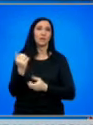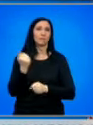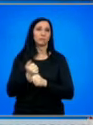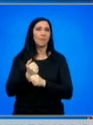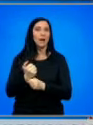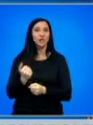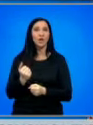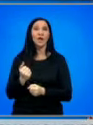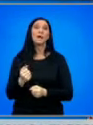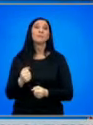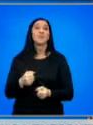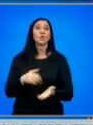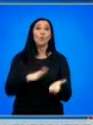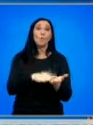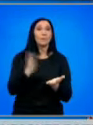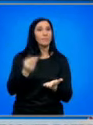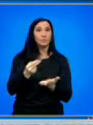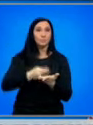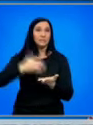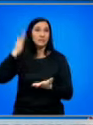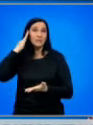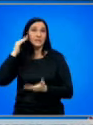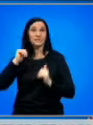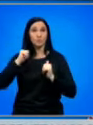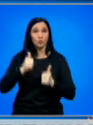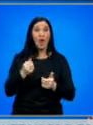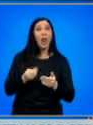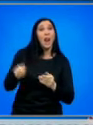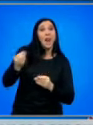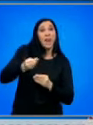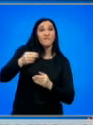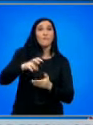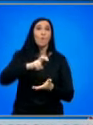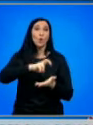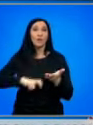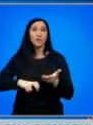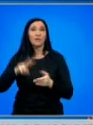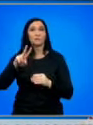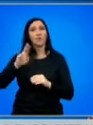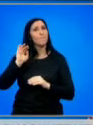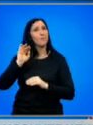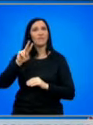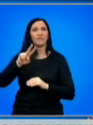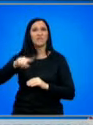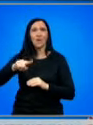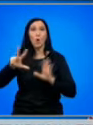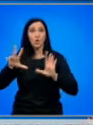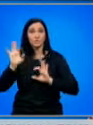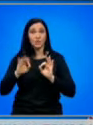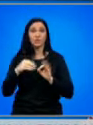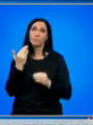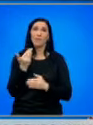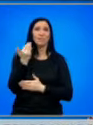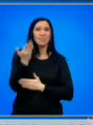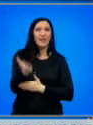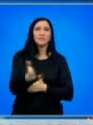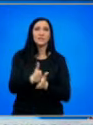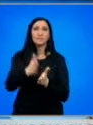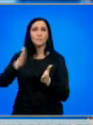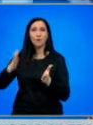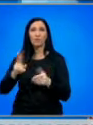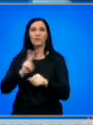бранша. Меморандумът беше подписан в Министерството на туризма. Лихвата по кредитите ще бъде 2,8%. Те ще бъдат давани с гратисен период от